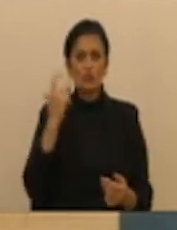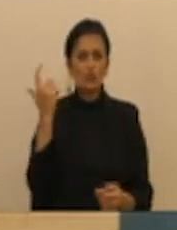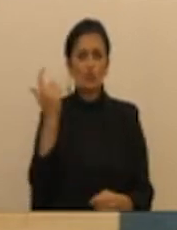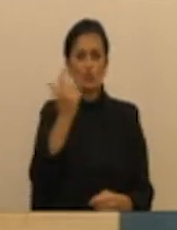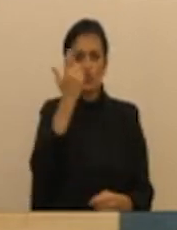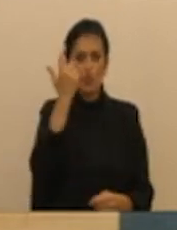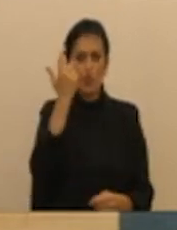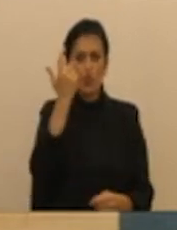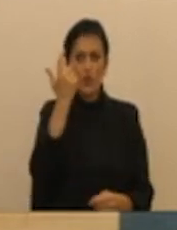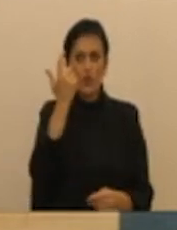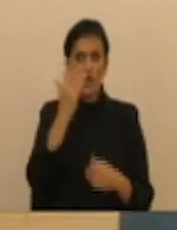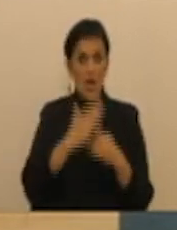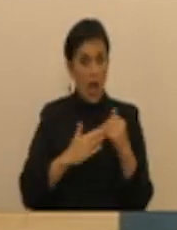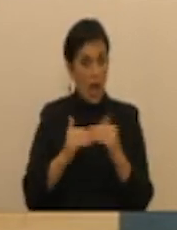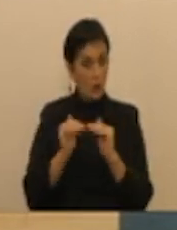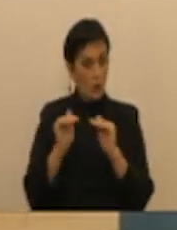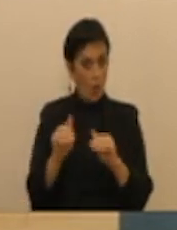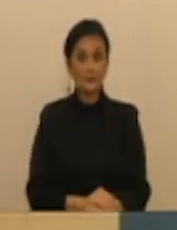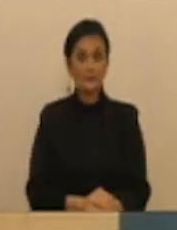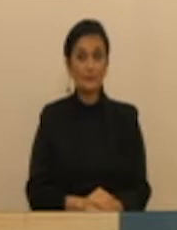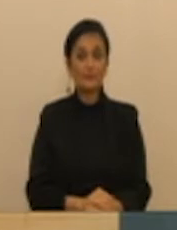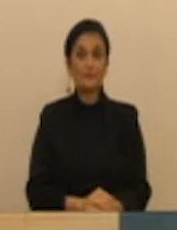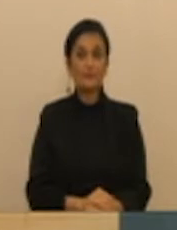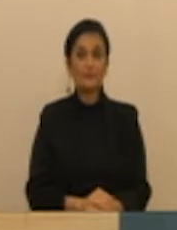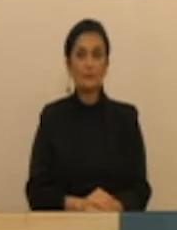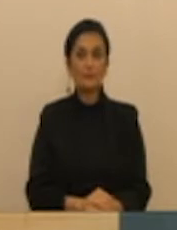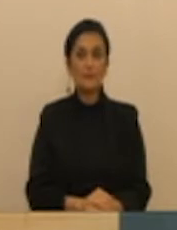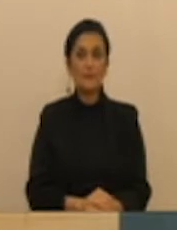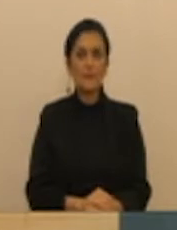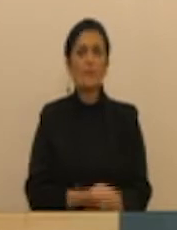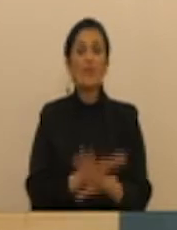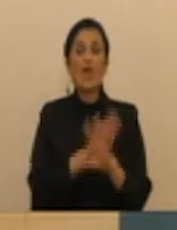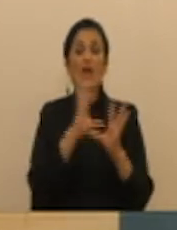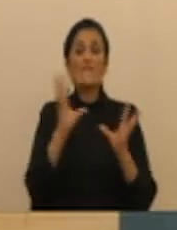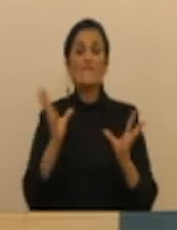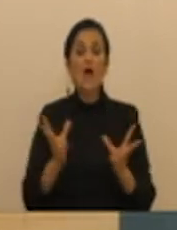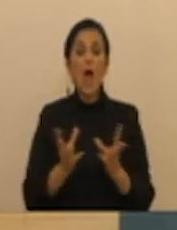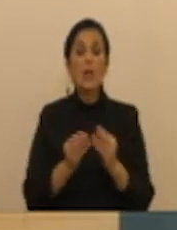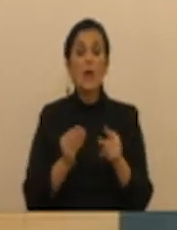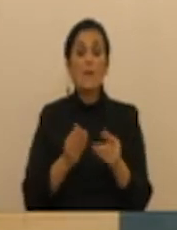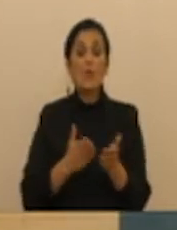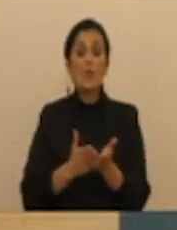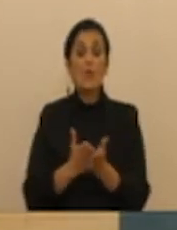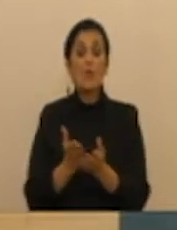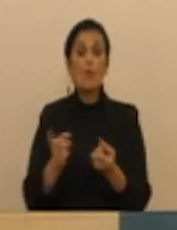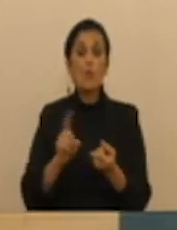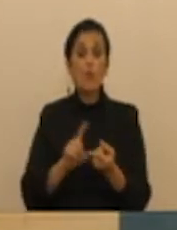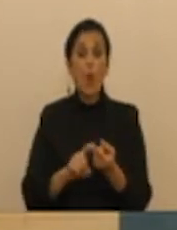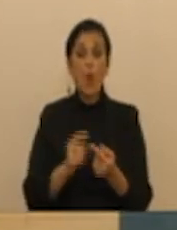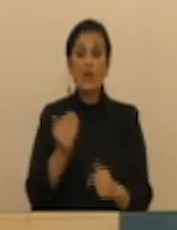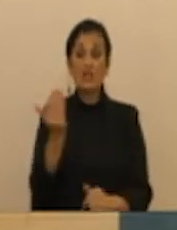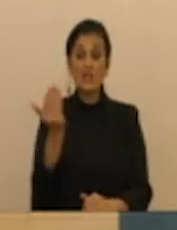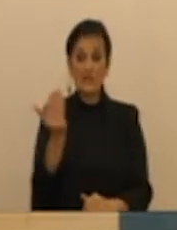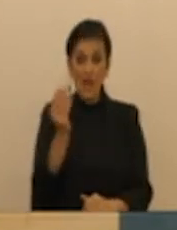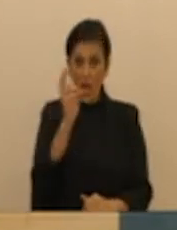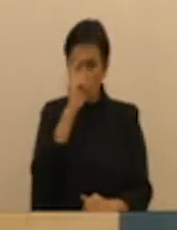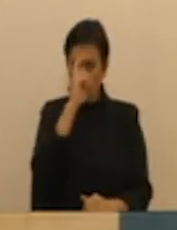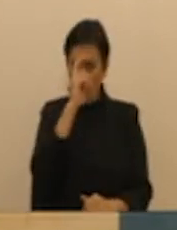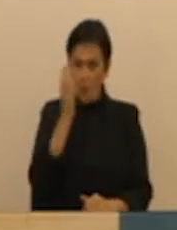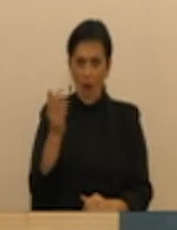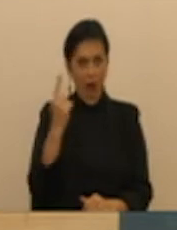ხელყოფა არ არის? ყველაფერი ამის ფონზე თქვენ ხელისუფლება ხო არ